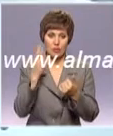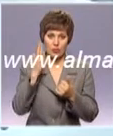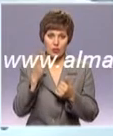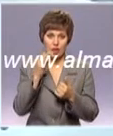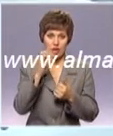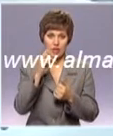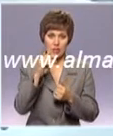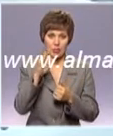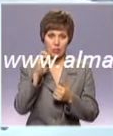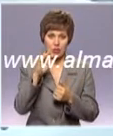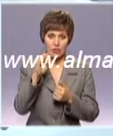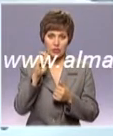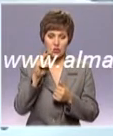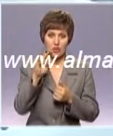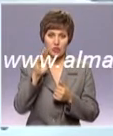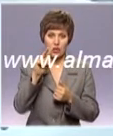Кайрат Заманбекович Нуркадилов,